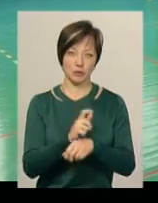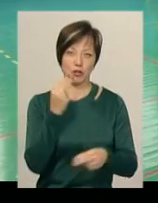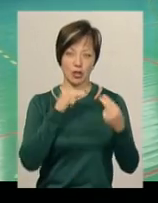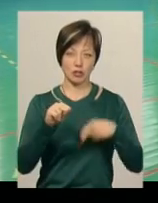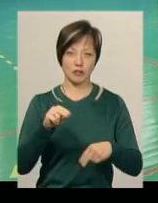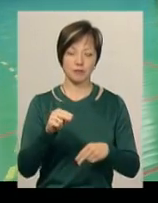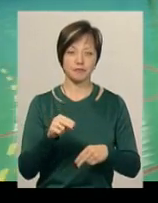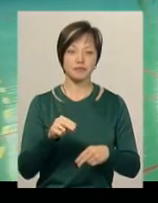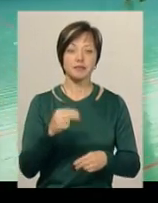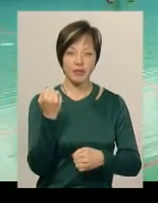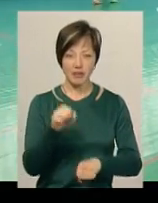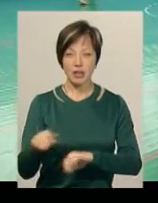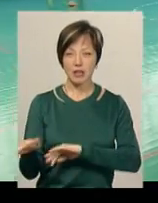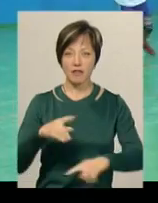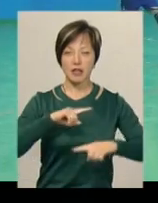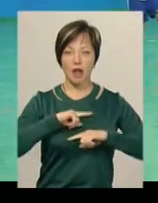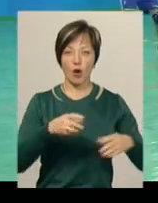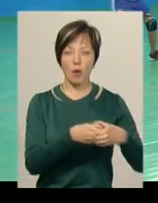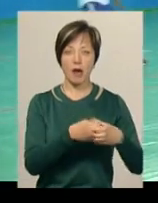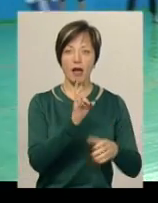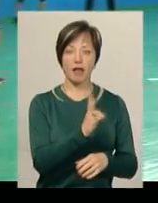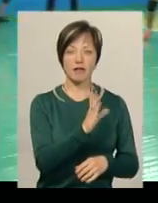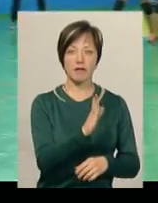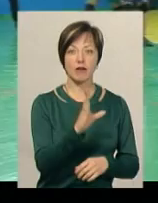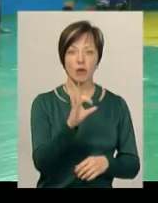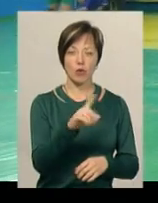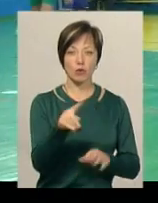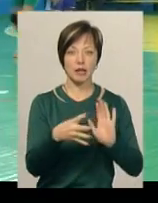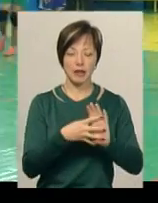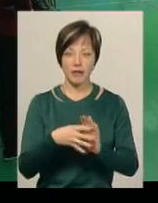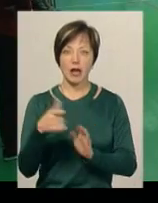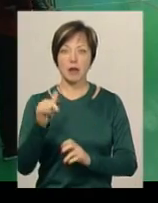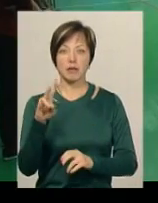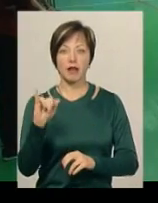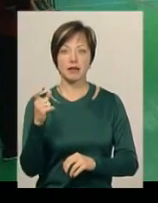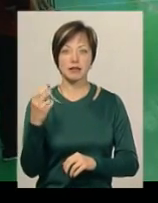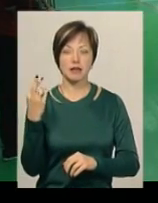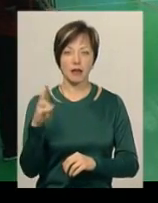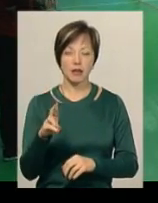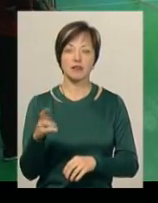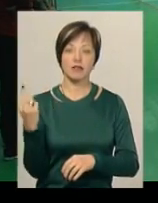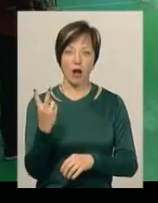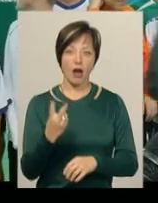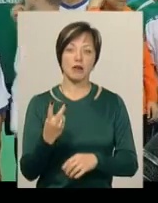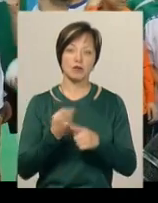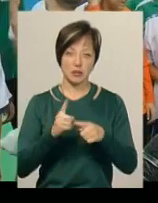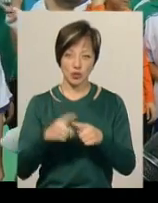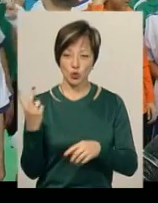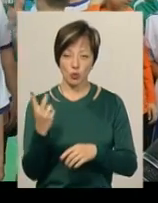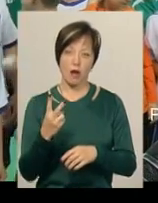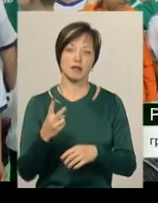У фіналі серед юнаків зійшлися команди навчально-виховного комплексу номер 9 та гімназії номер 2. Останні здобули перемогу.